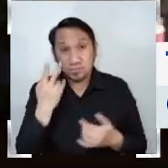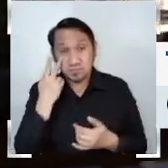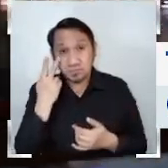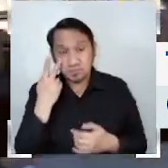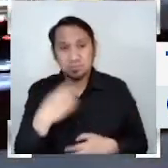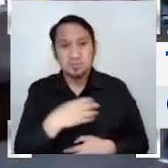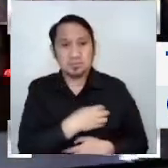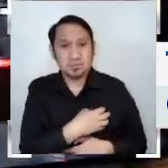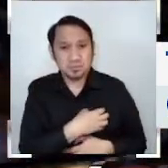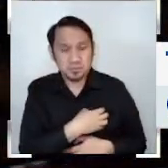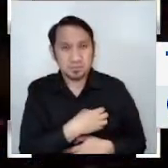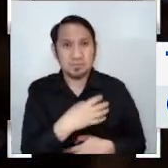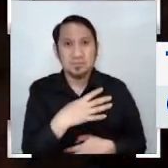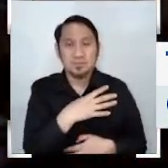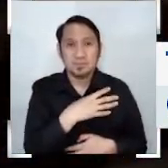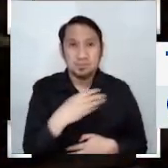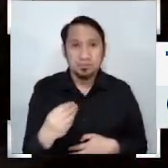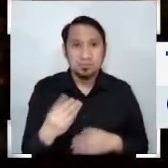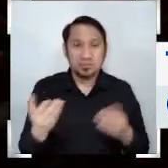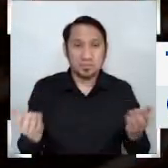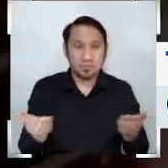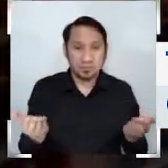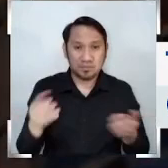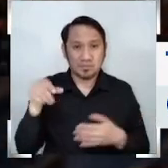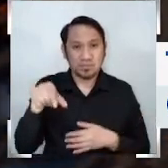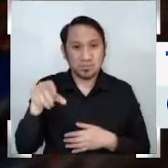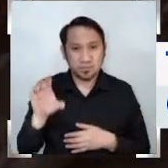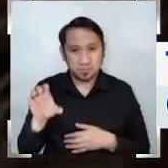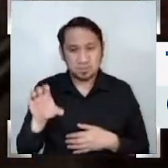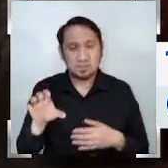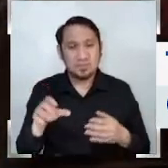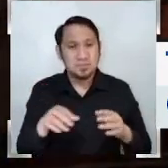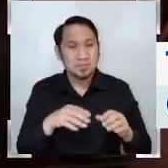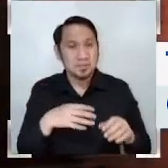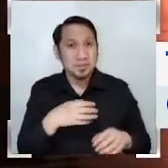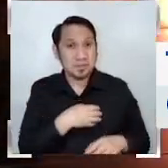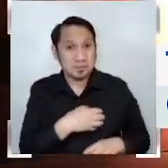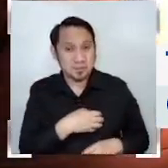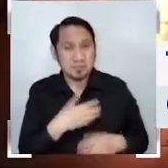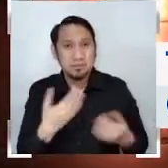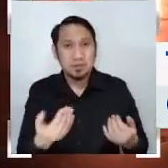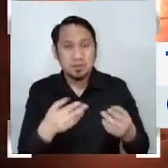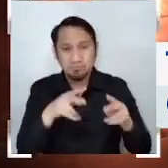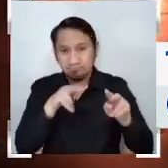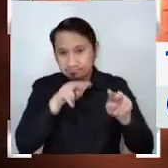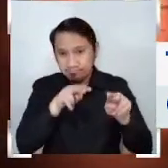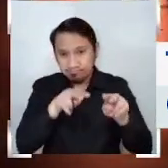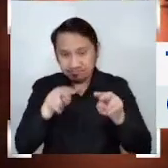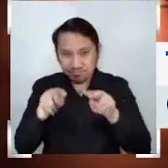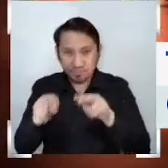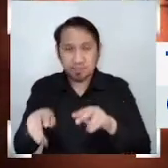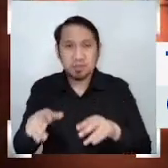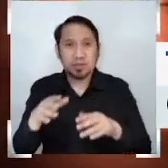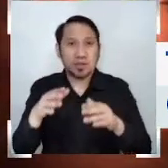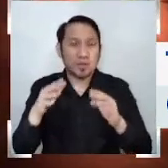mga nandito sa Quezon City traffic, minamanduhan naman yung traffic para magtuloy-tuloy muli itong mga